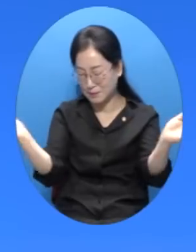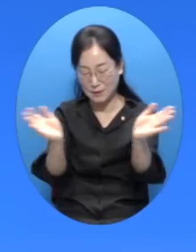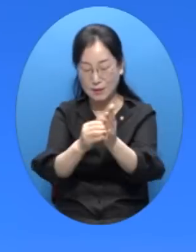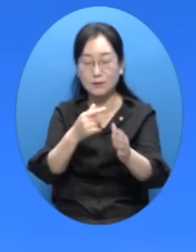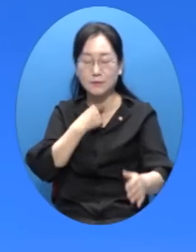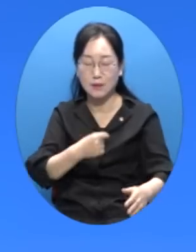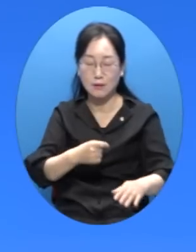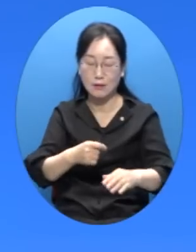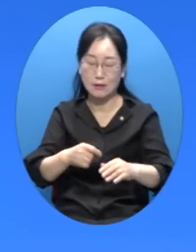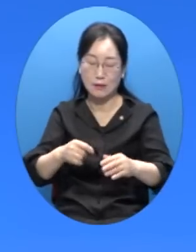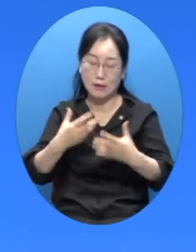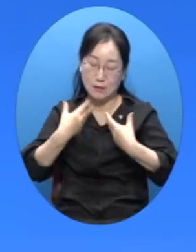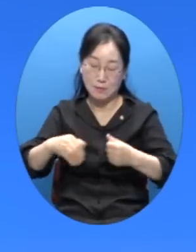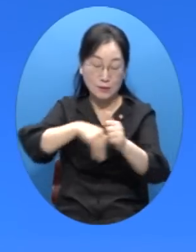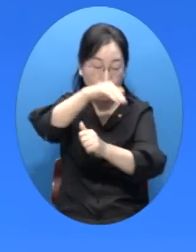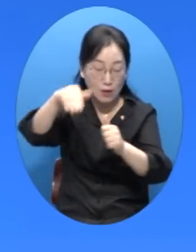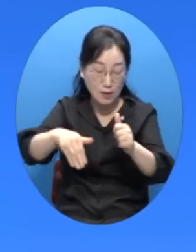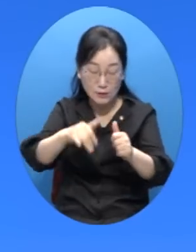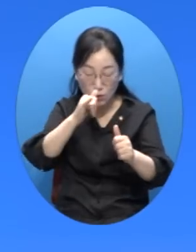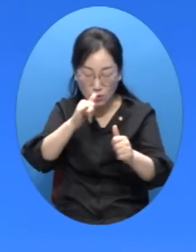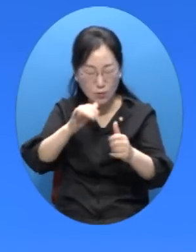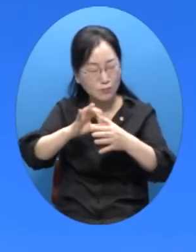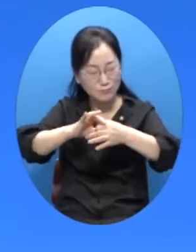그러한 절망적인 상황에 처했다고 할지라도